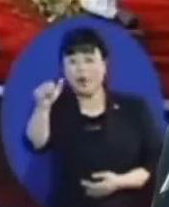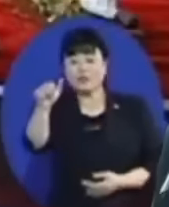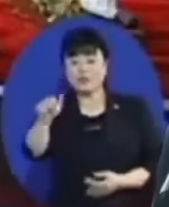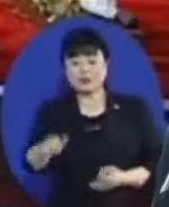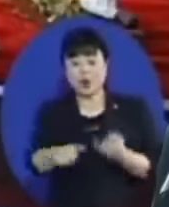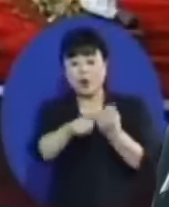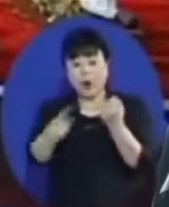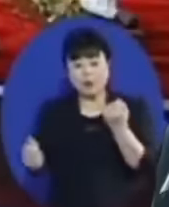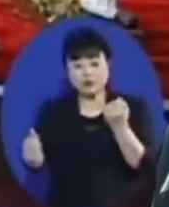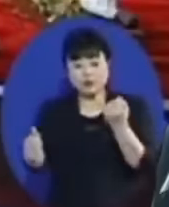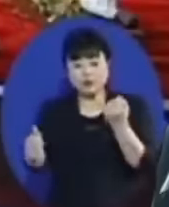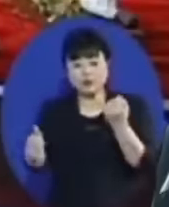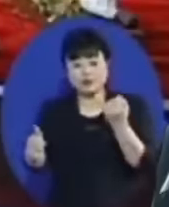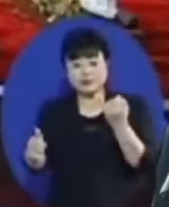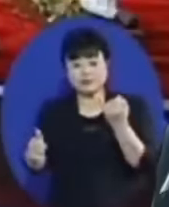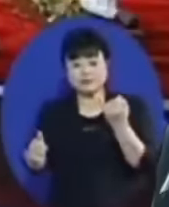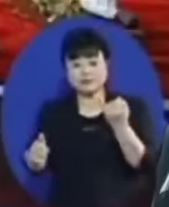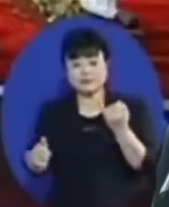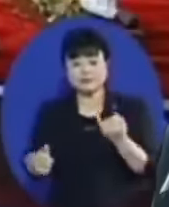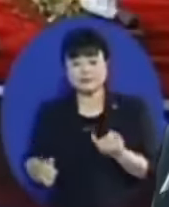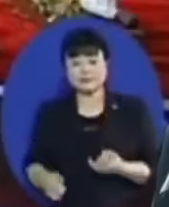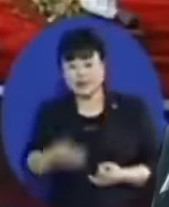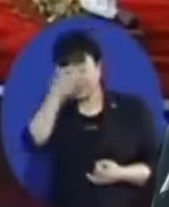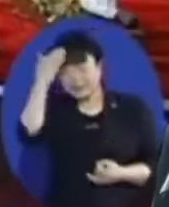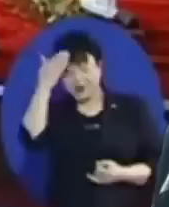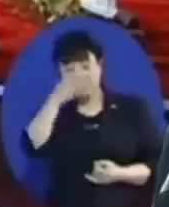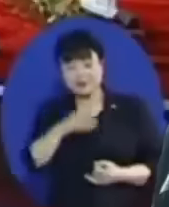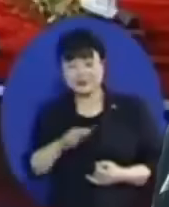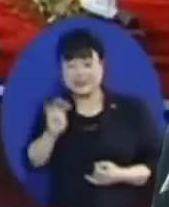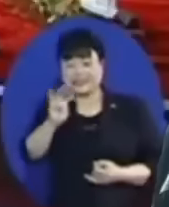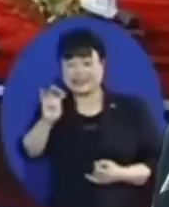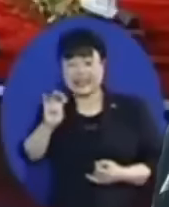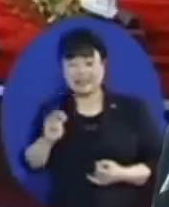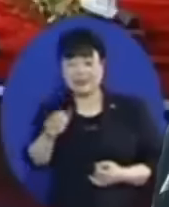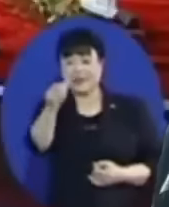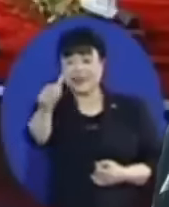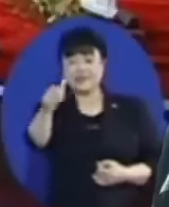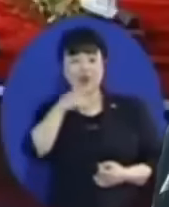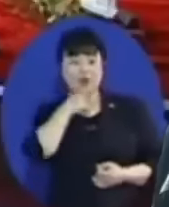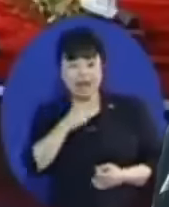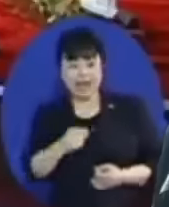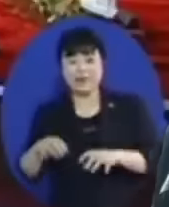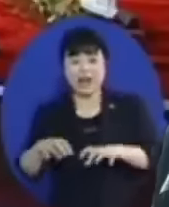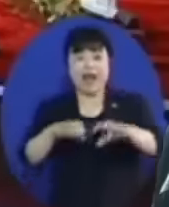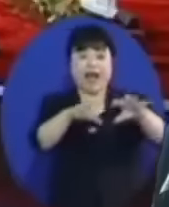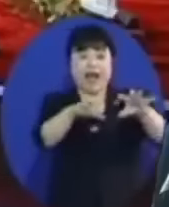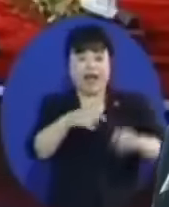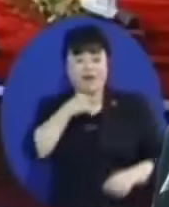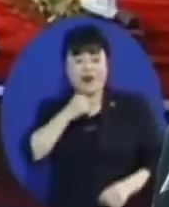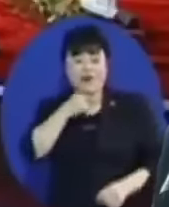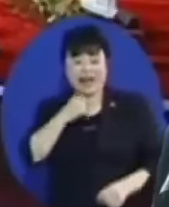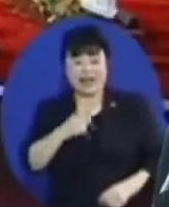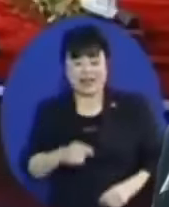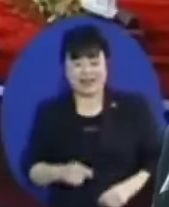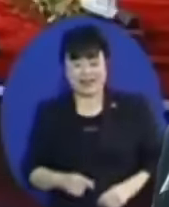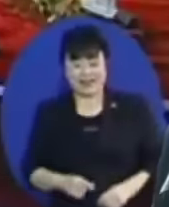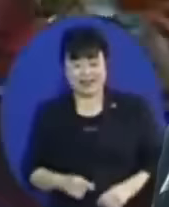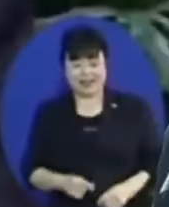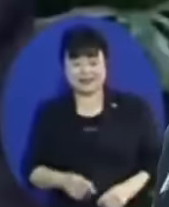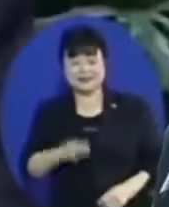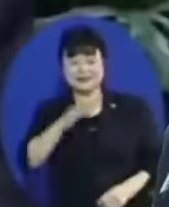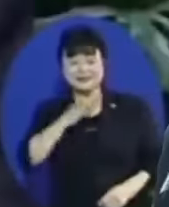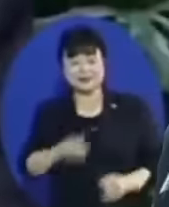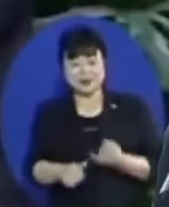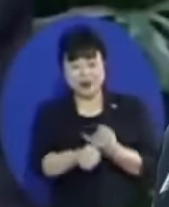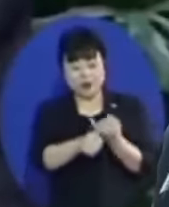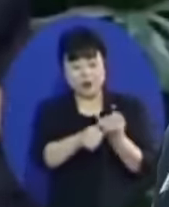50대 과부에게 40대 신랑을 원하는데 300여 명이 신청했다고 해서 신랑이 되는 건 없습니다.